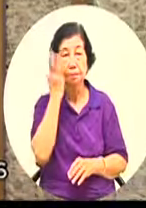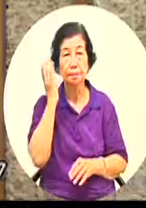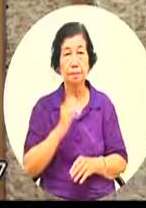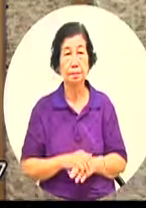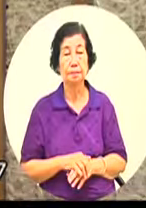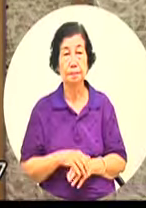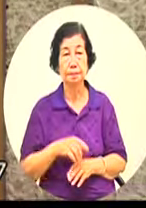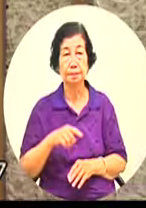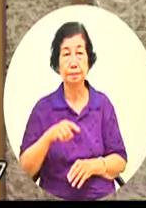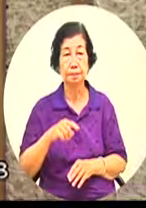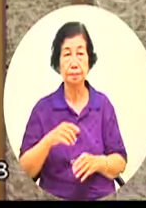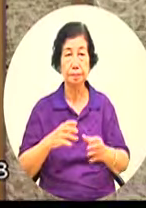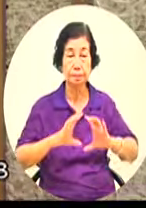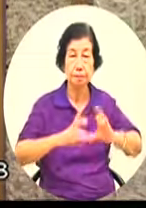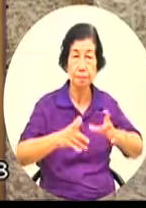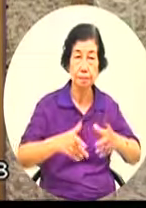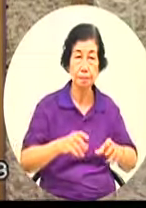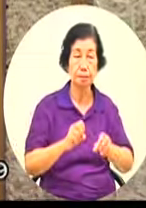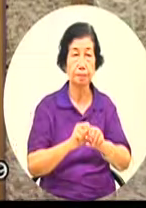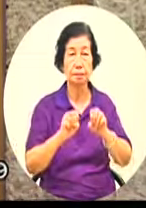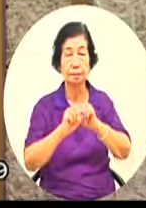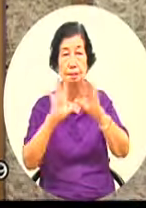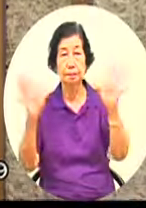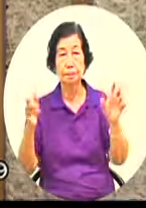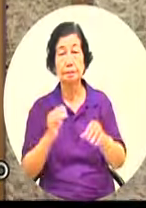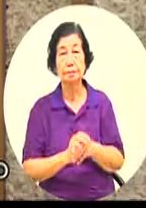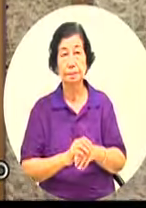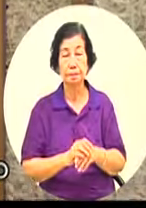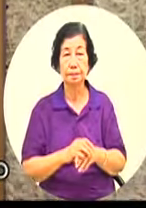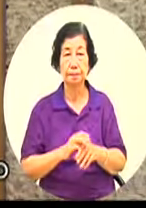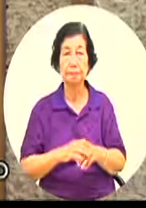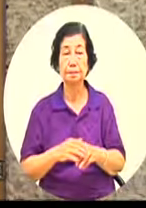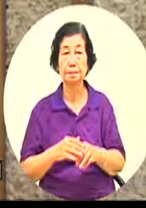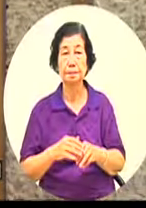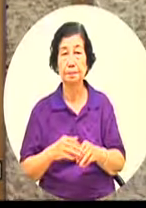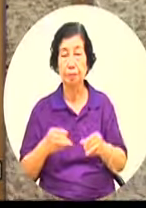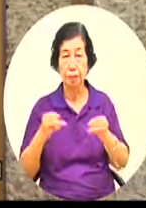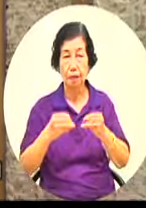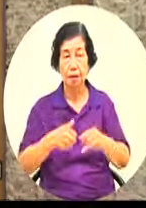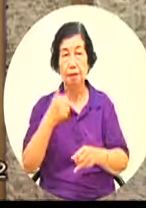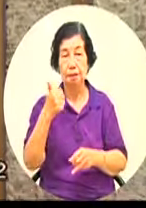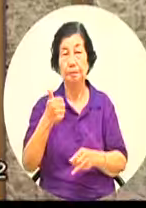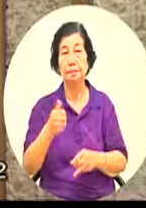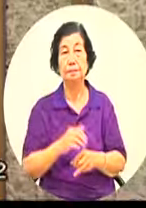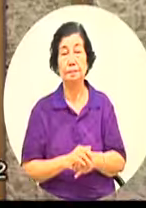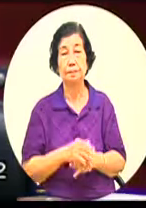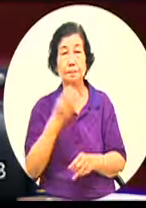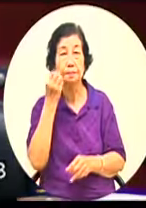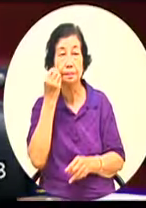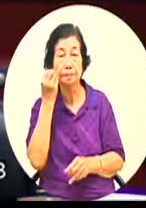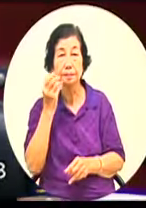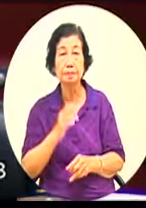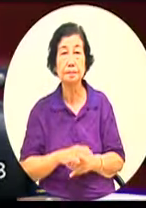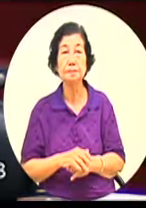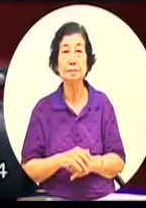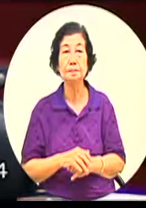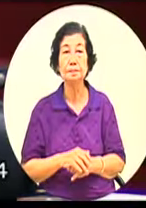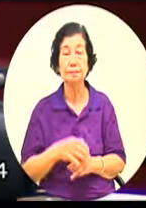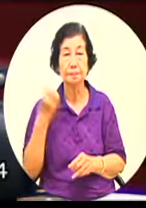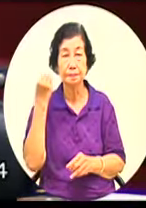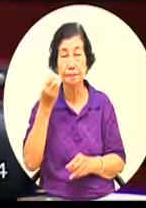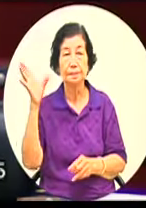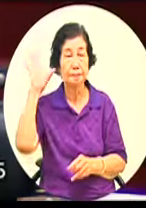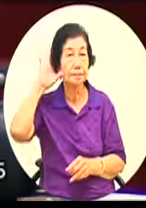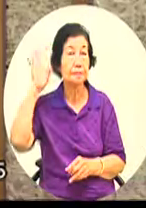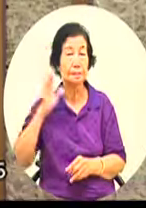在我们的国际宣导上面也有相当的功效。 你说我们观光人口因为新闻局的努力也有成长，是不是？ 我